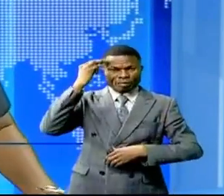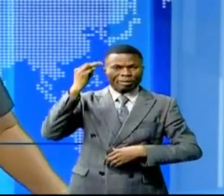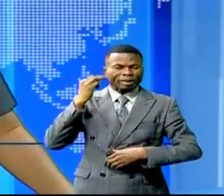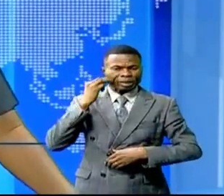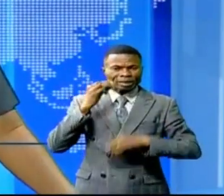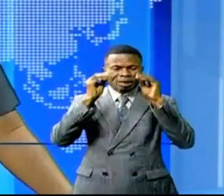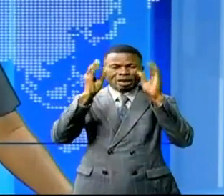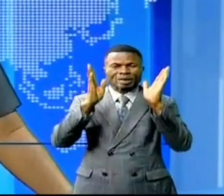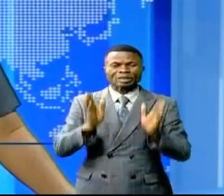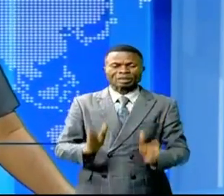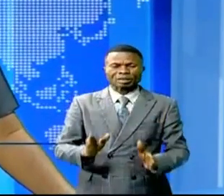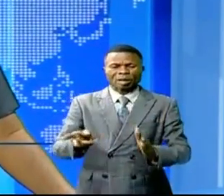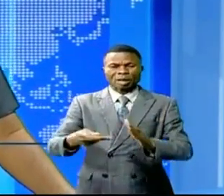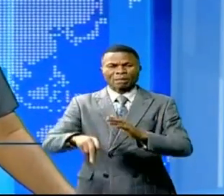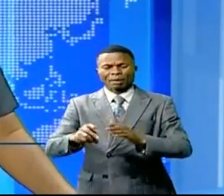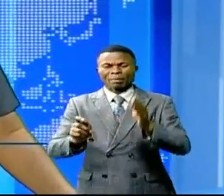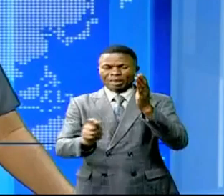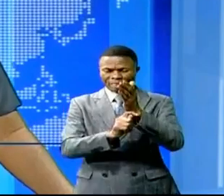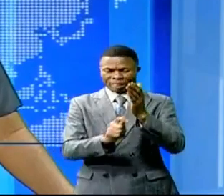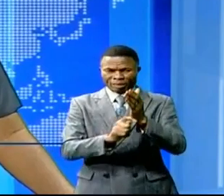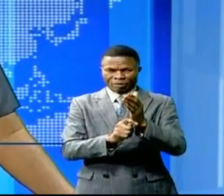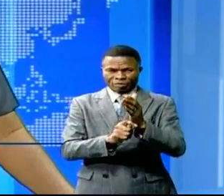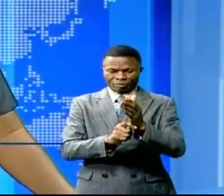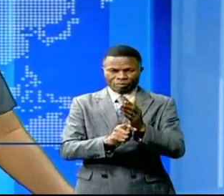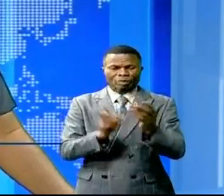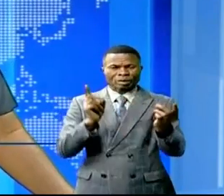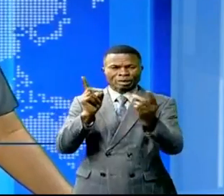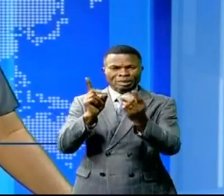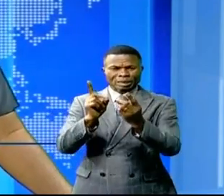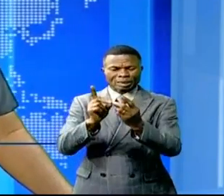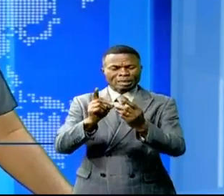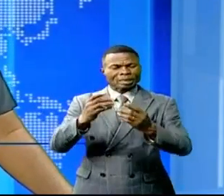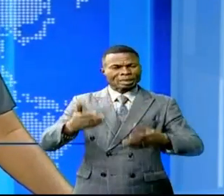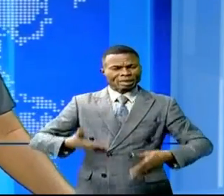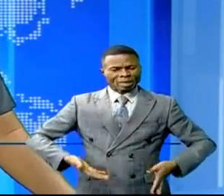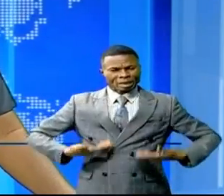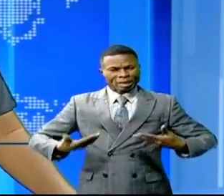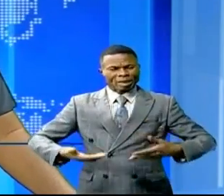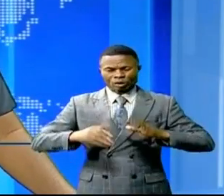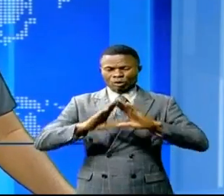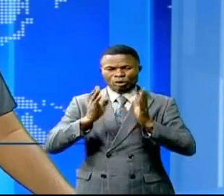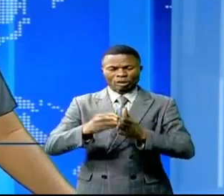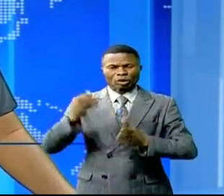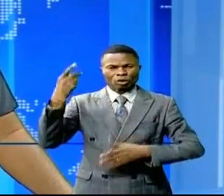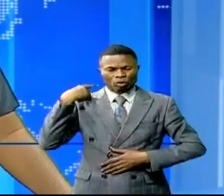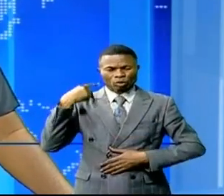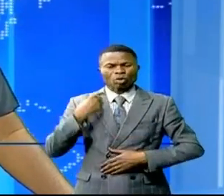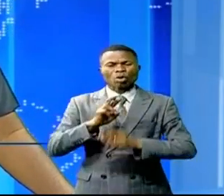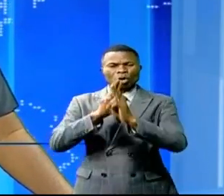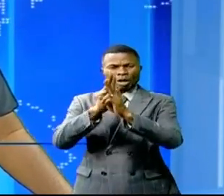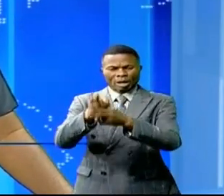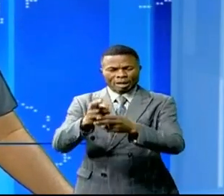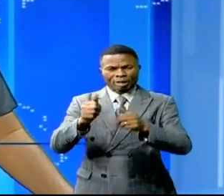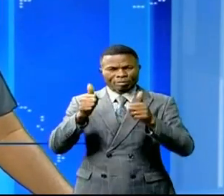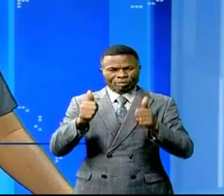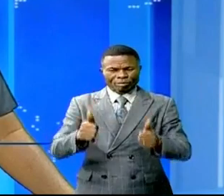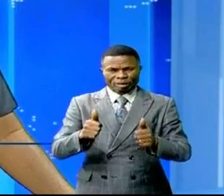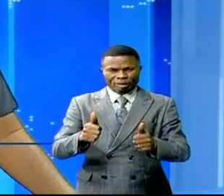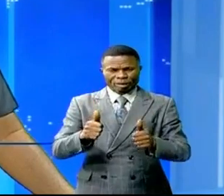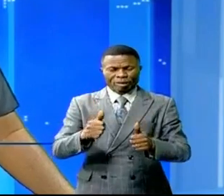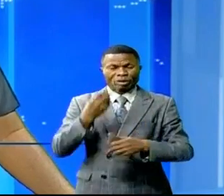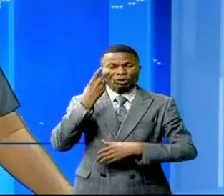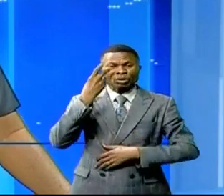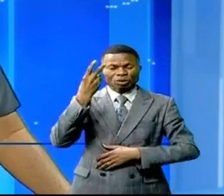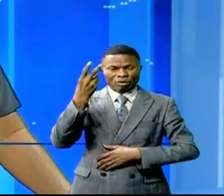technique à l'Assemblée nationale devant la plénière ont rencontré l'assentiment des élus du peuple qui ont réagi favorablement à la